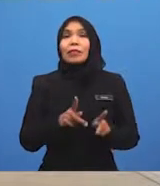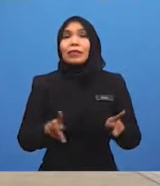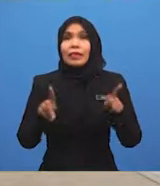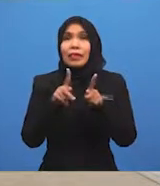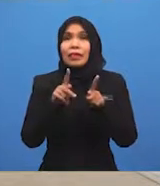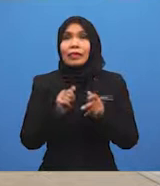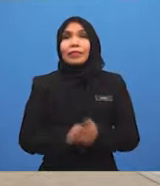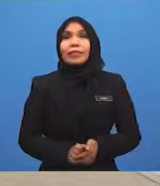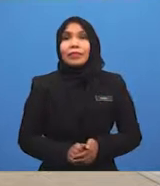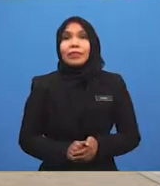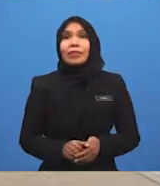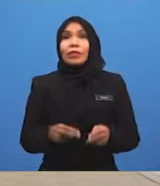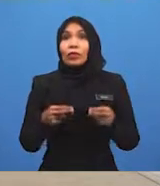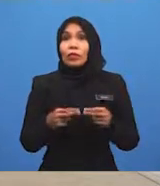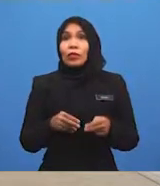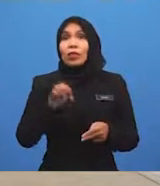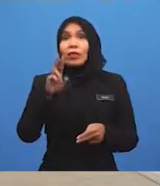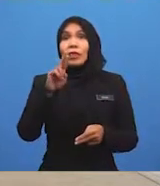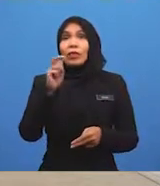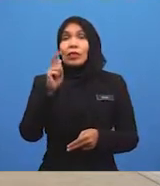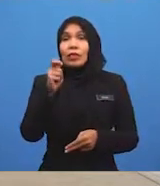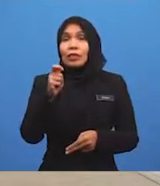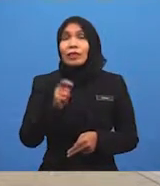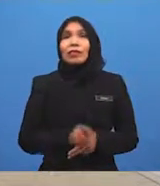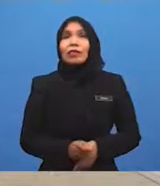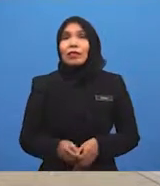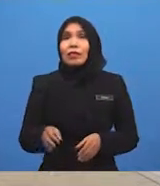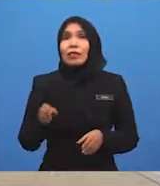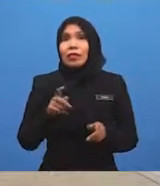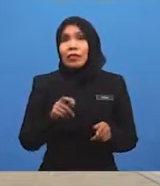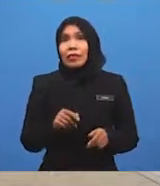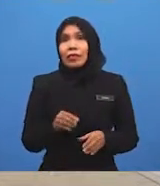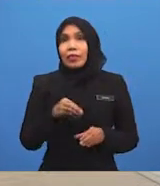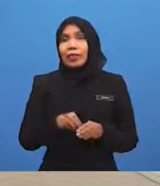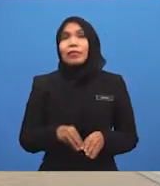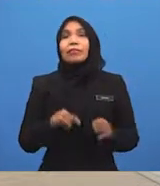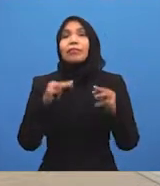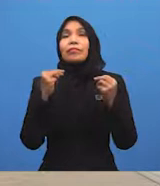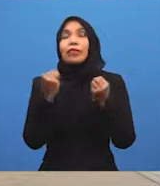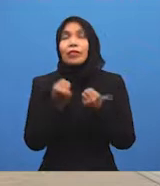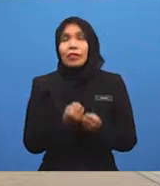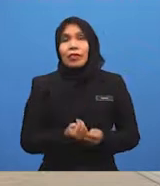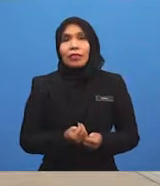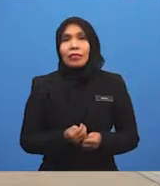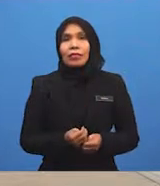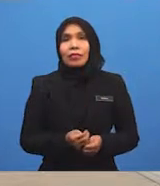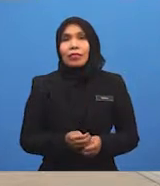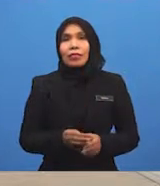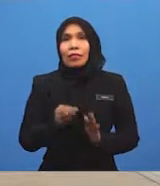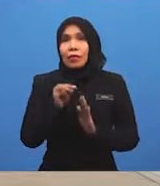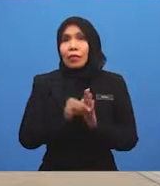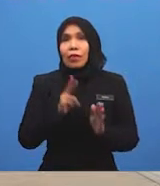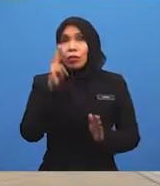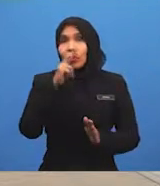penting. Hubungan erat antara jiran dalam masyarakat merupakan ciri-ciri masyarakat